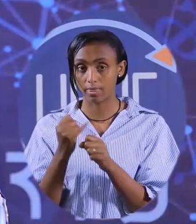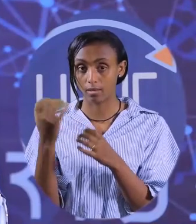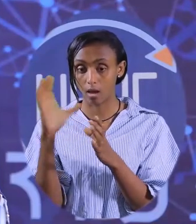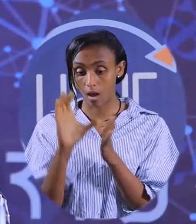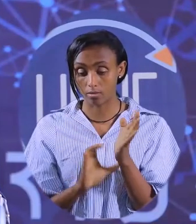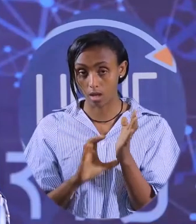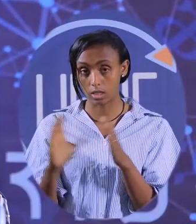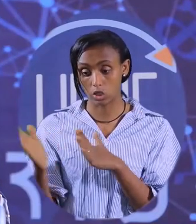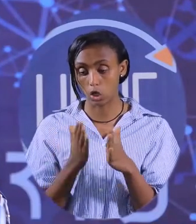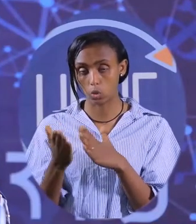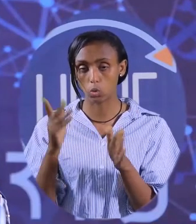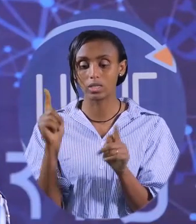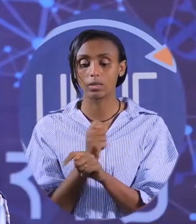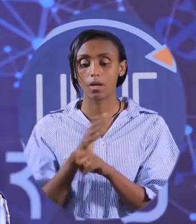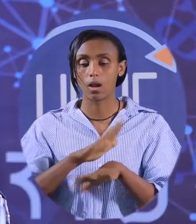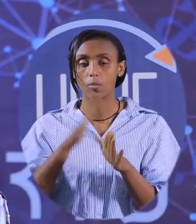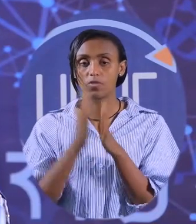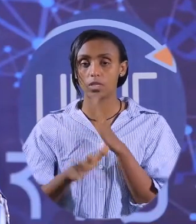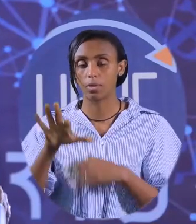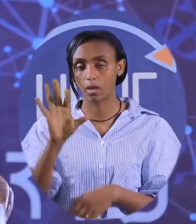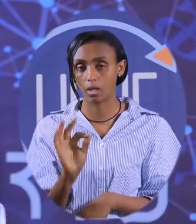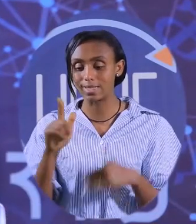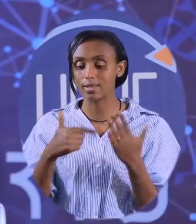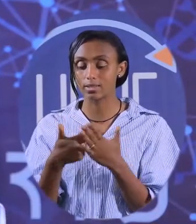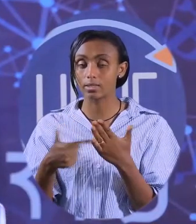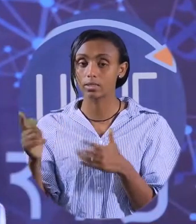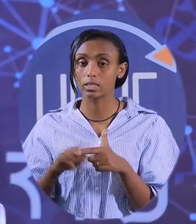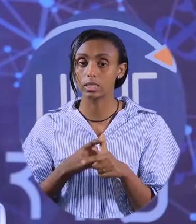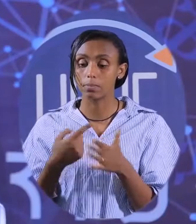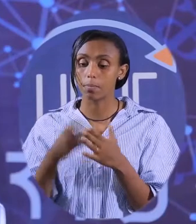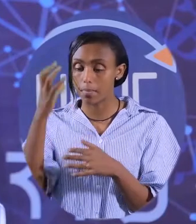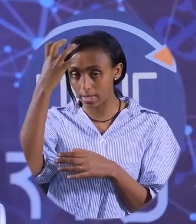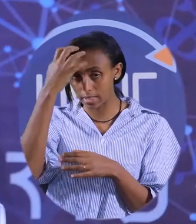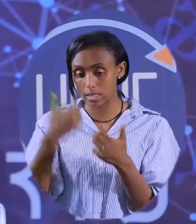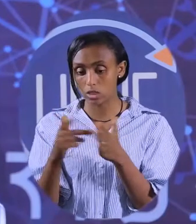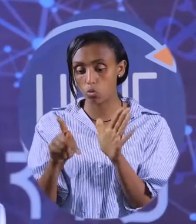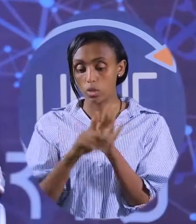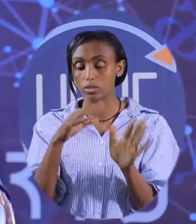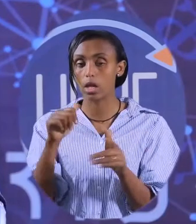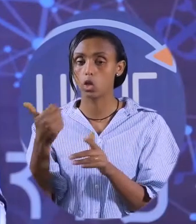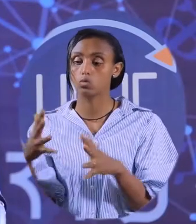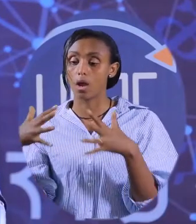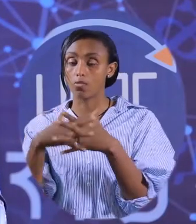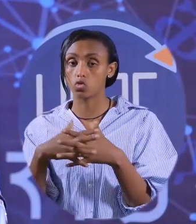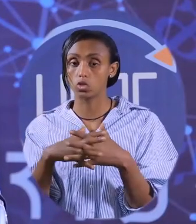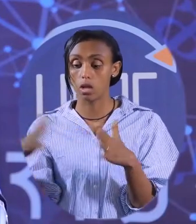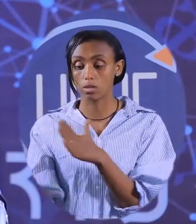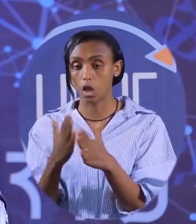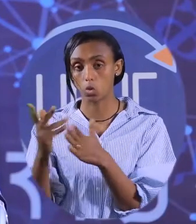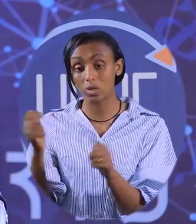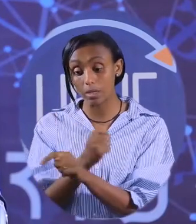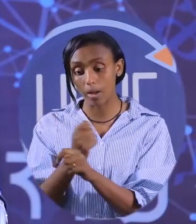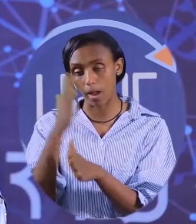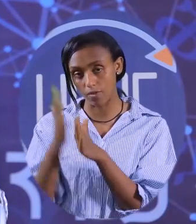ተዘጋጅቶ ትግበራ በመፈጸም ላይ ይገኛል። ስለዚህ እንግዲህ መንግስት እነዚህን የፖሊሲና የሌሎች ማዕቀፎችን አዘጋጅቶ